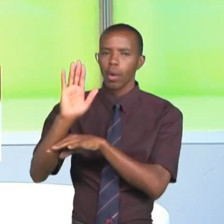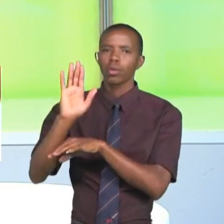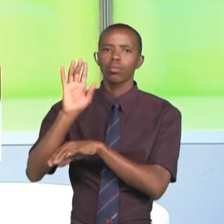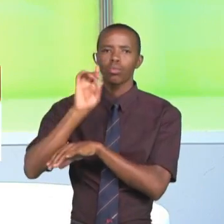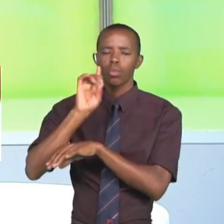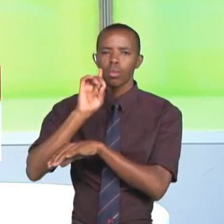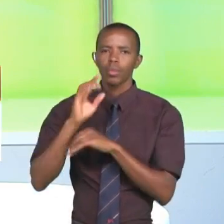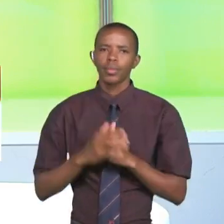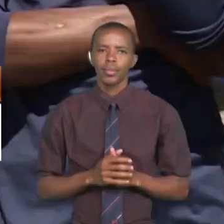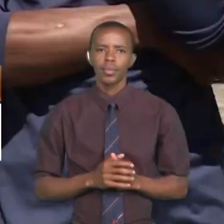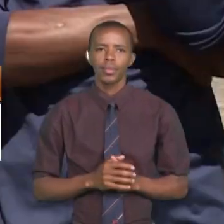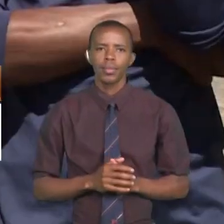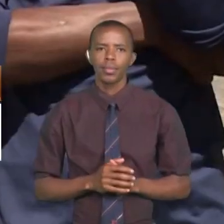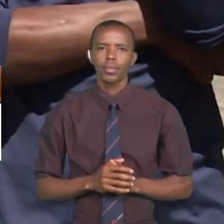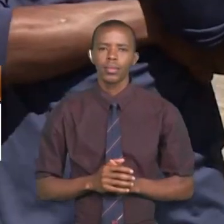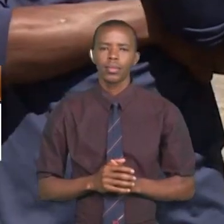kesho.